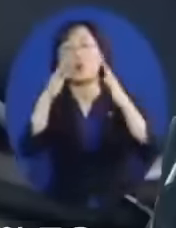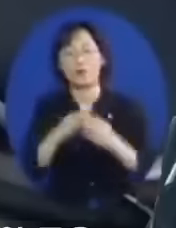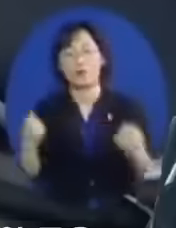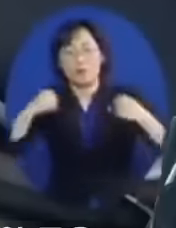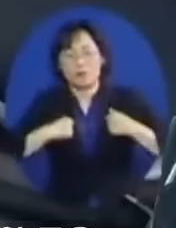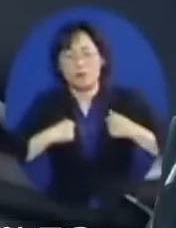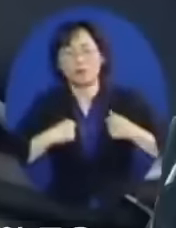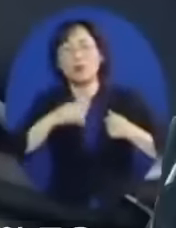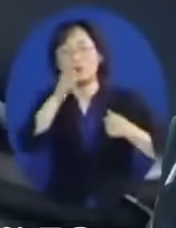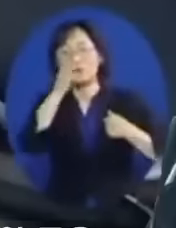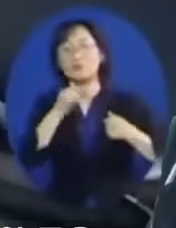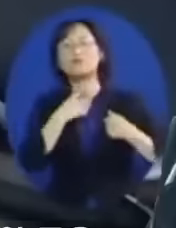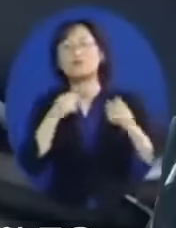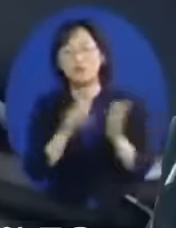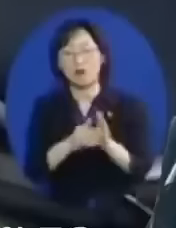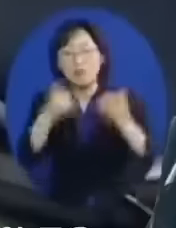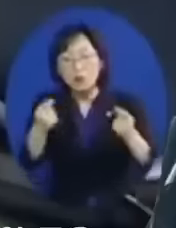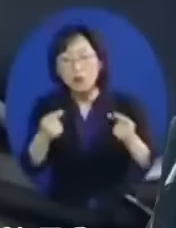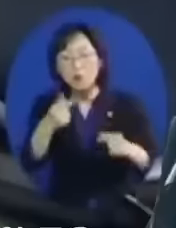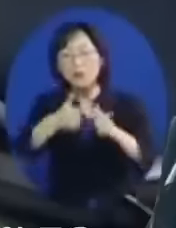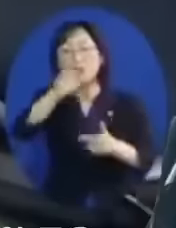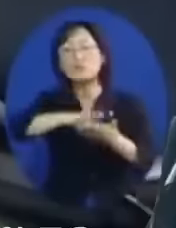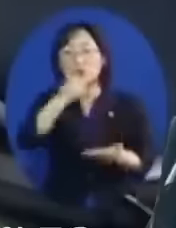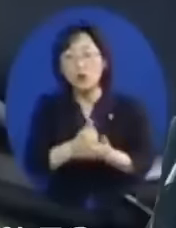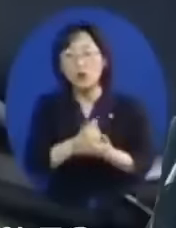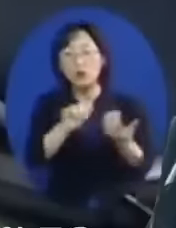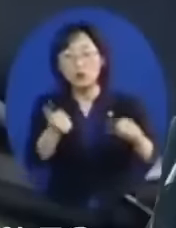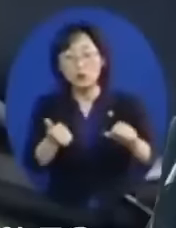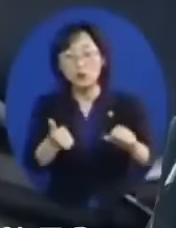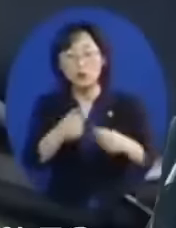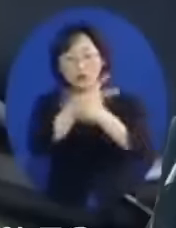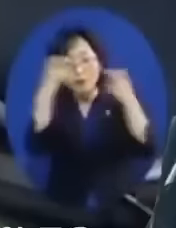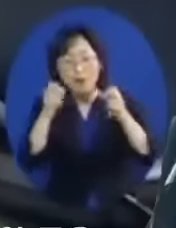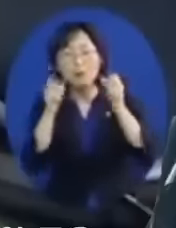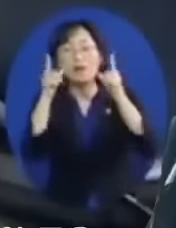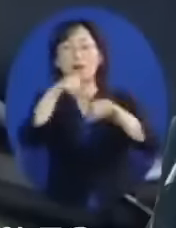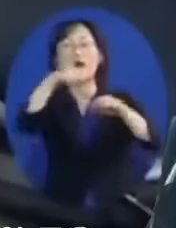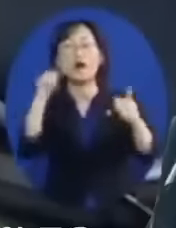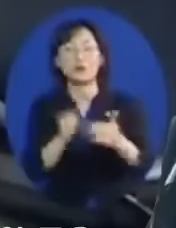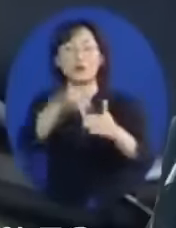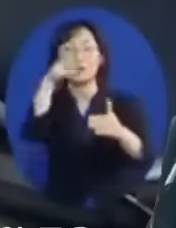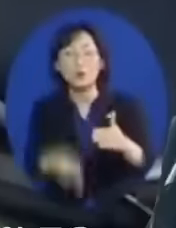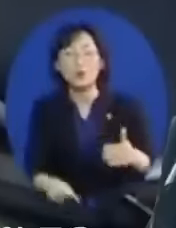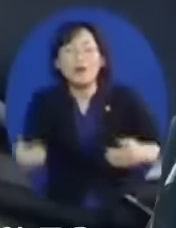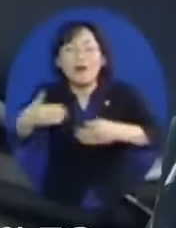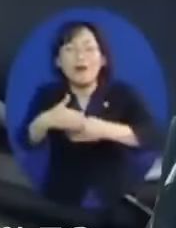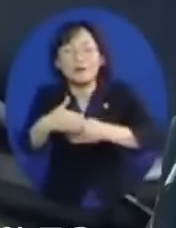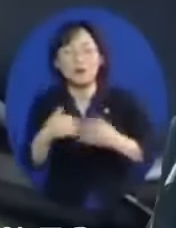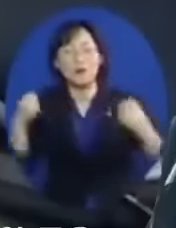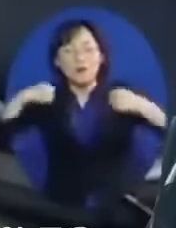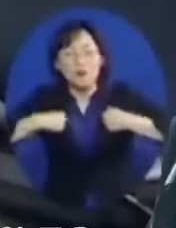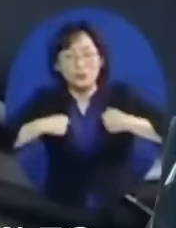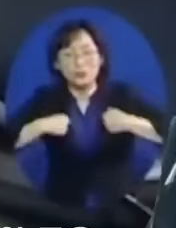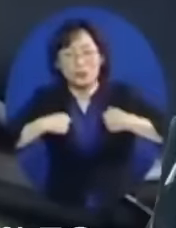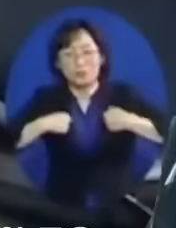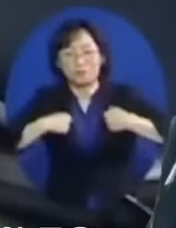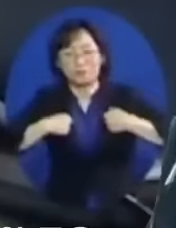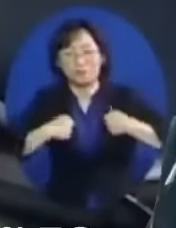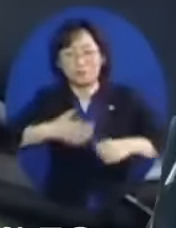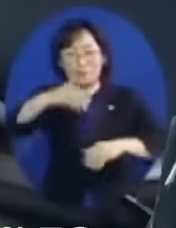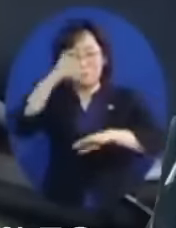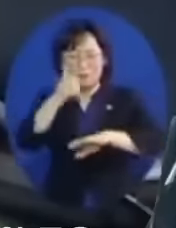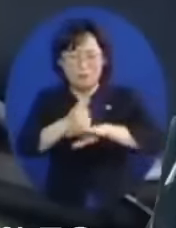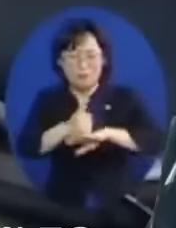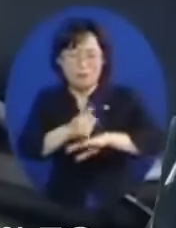짊어지고 있었습니다. 이처럼 우리는 예수 그리스도의 죽음을 자나 깨나 마음에 안고 걸머지고